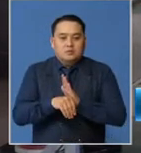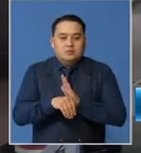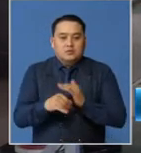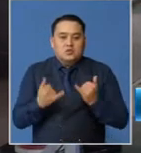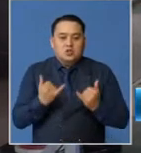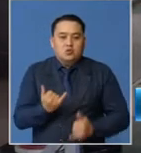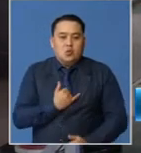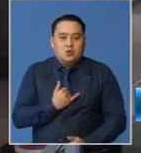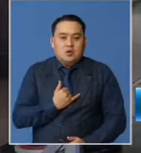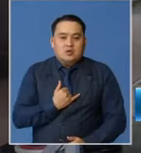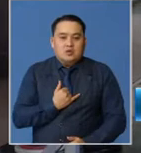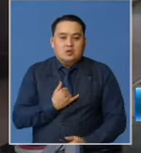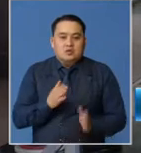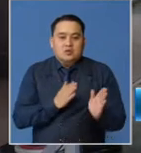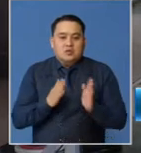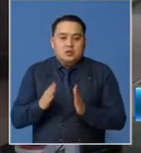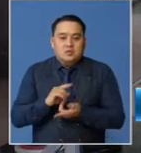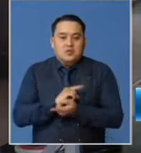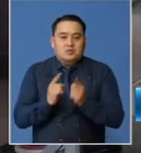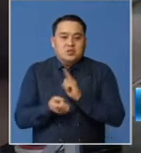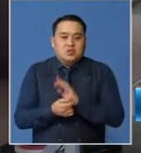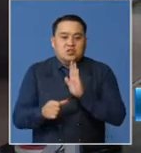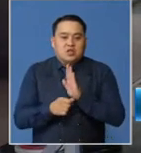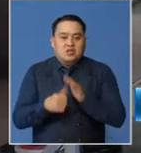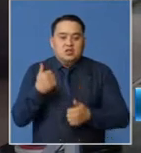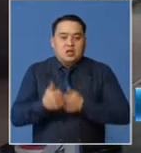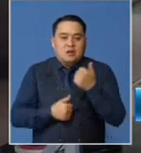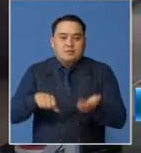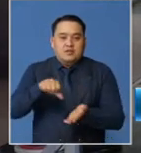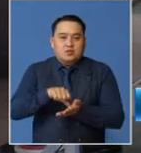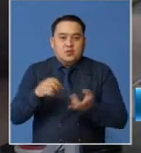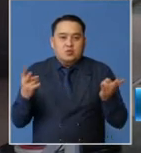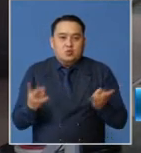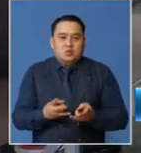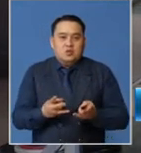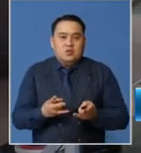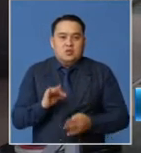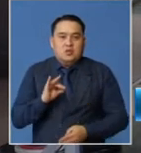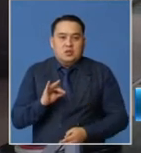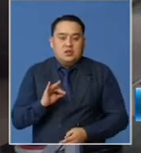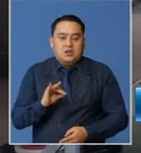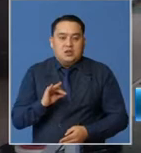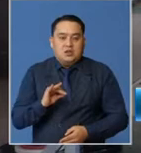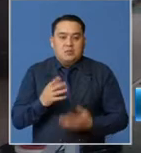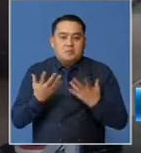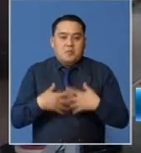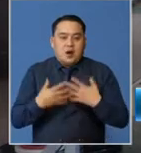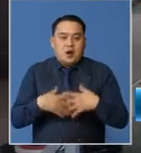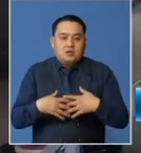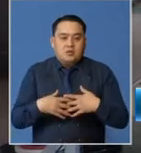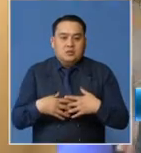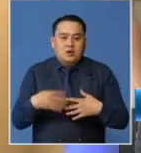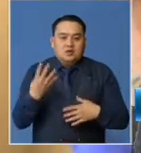Сейчас у нас квалификационная система поменялась, 6 соревнований надо выступать. И из них подсчитывают очки по